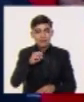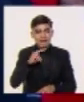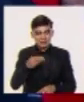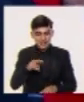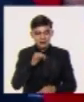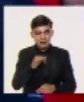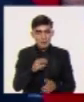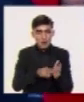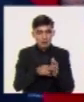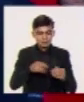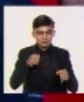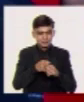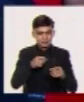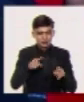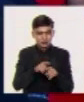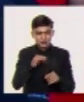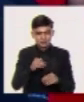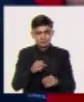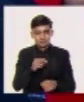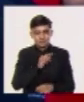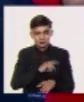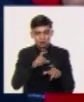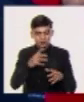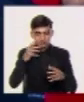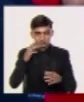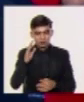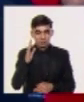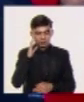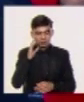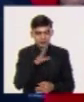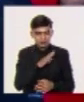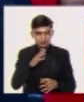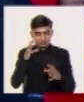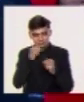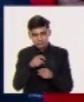орнындағы пойыздардың соқтығысуына машинистердің ұйықтап кетуі себеп деп отыр.